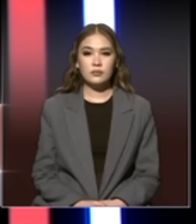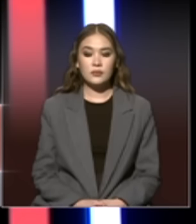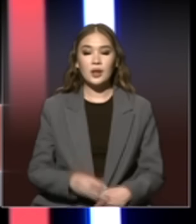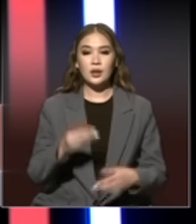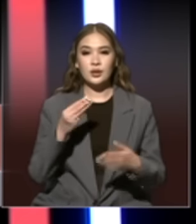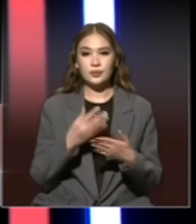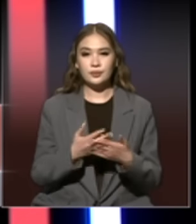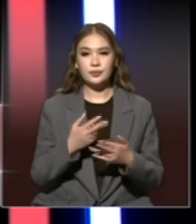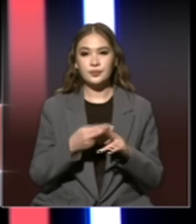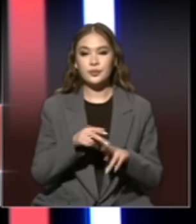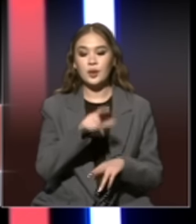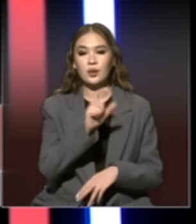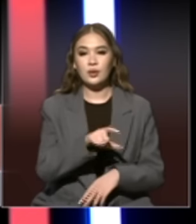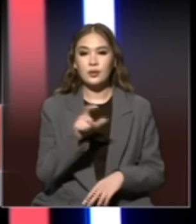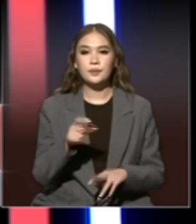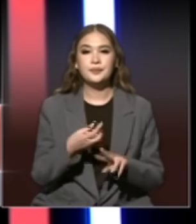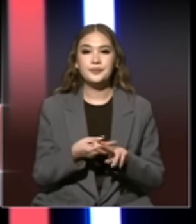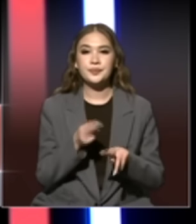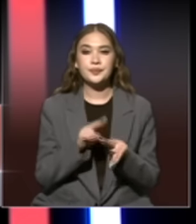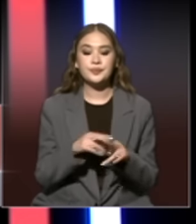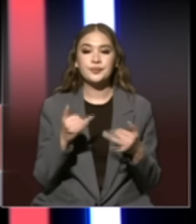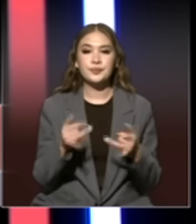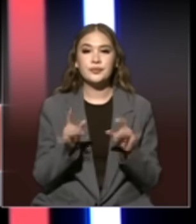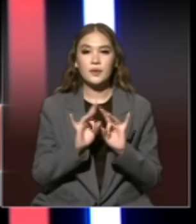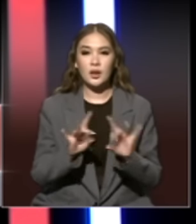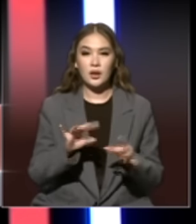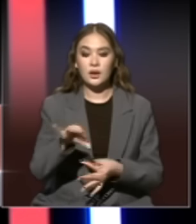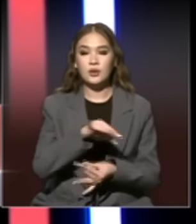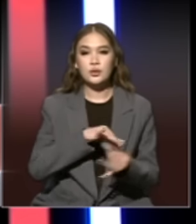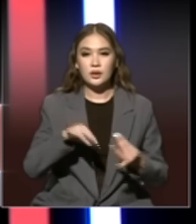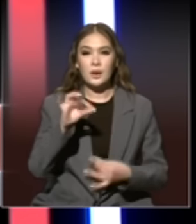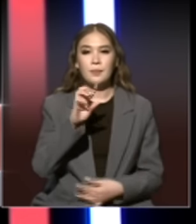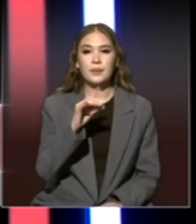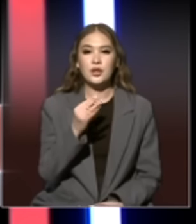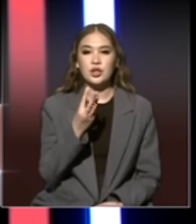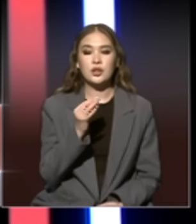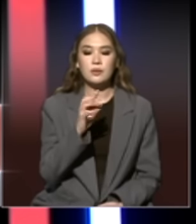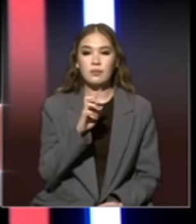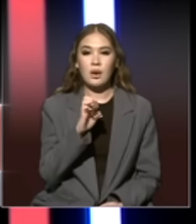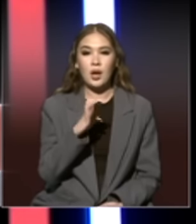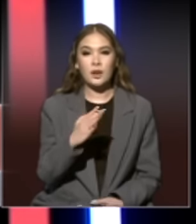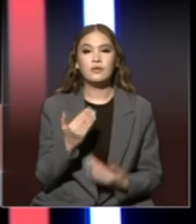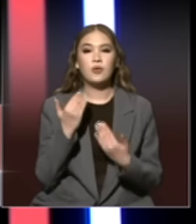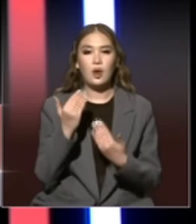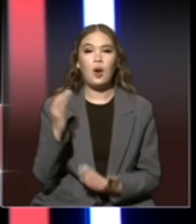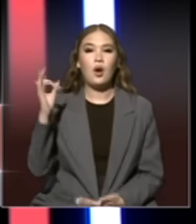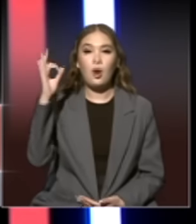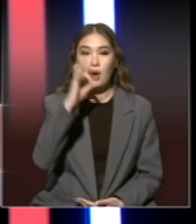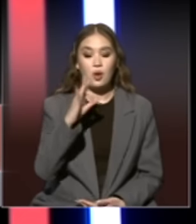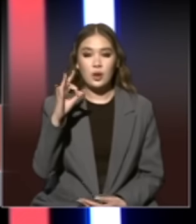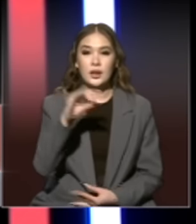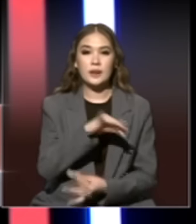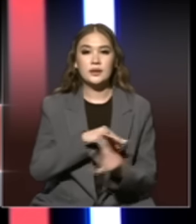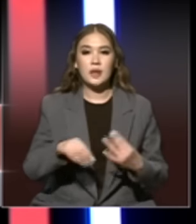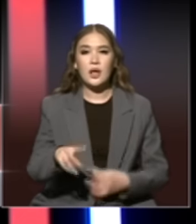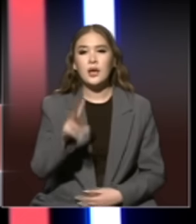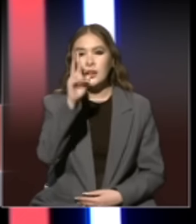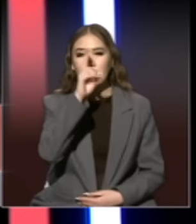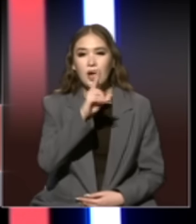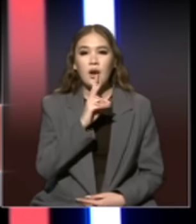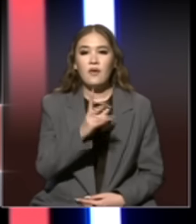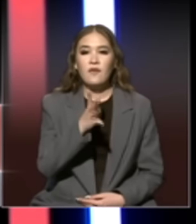Қымбатты көрермен, біз тікелей эфирдеміз. Бүгінгі талқылап жатқан тақырыбымыз Бишімбаев жазасы деген мәселе. Негізінен осы 2 айға созылған